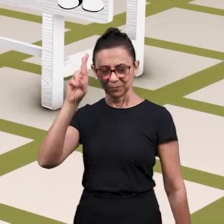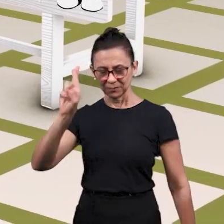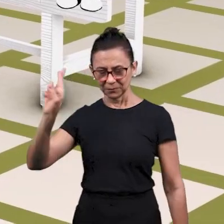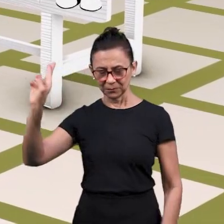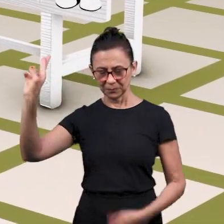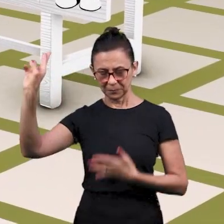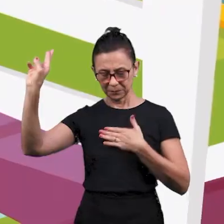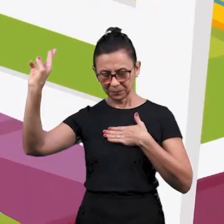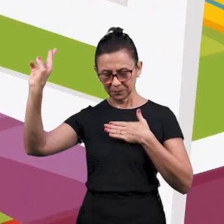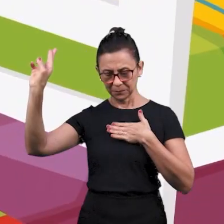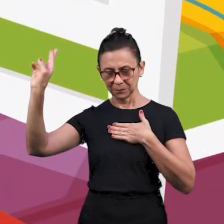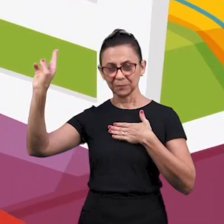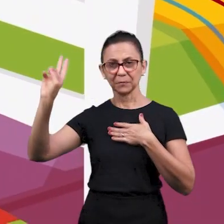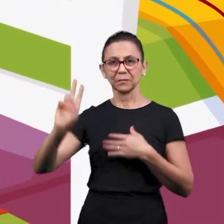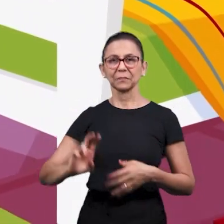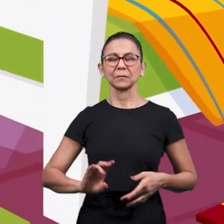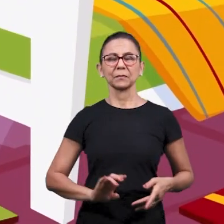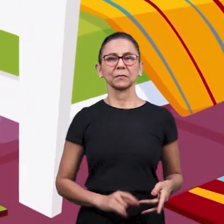Meu